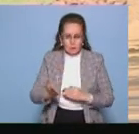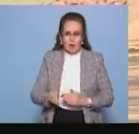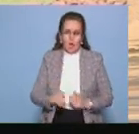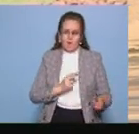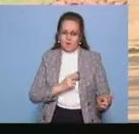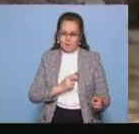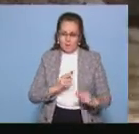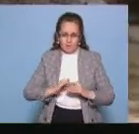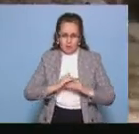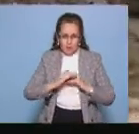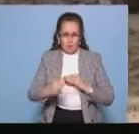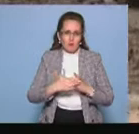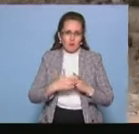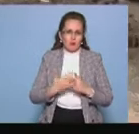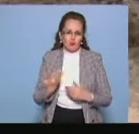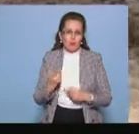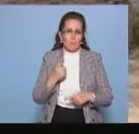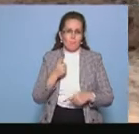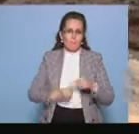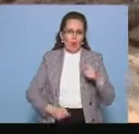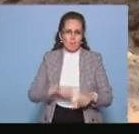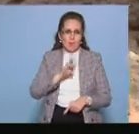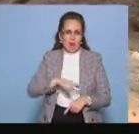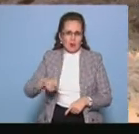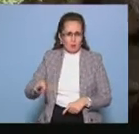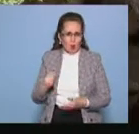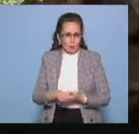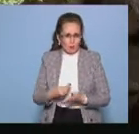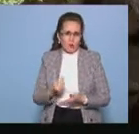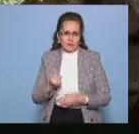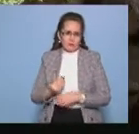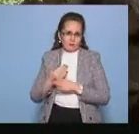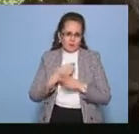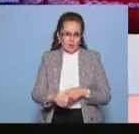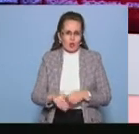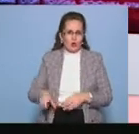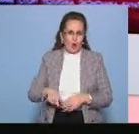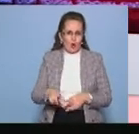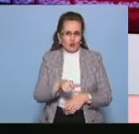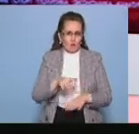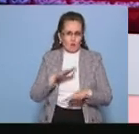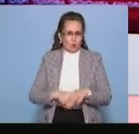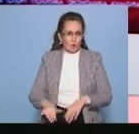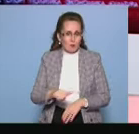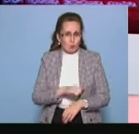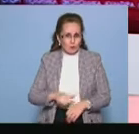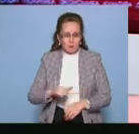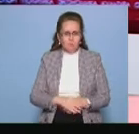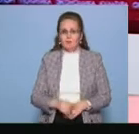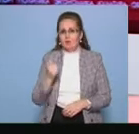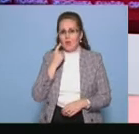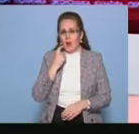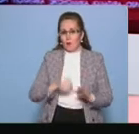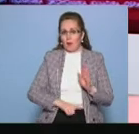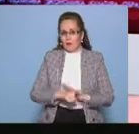более полумиллиарда рублей. Работы будут профинансированы из Дорожного фонда региона. А в Сарапуле начали приводить в